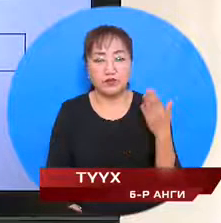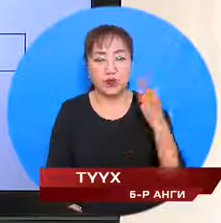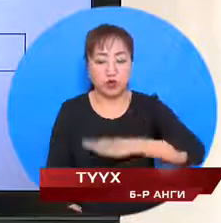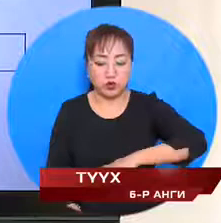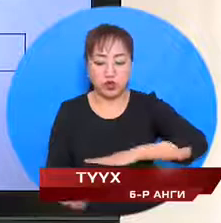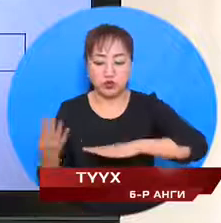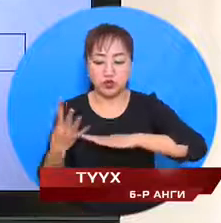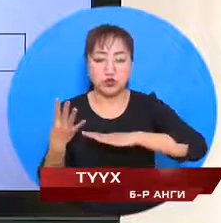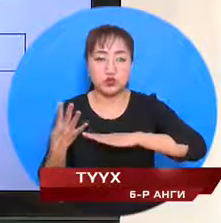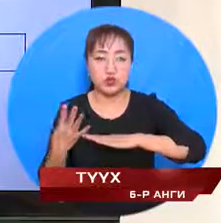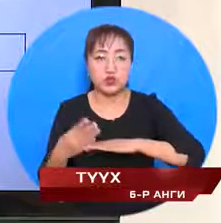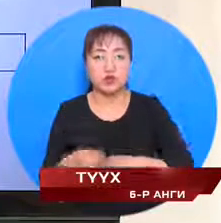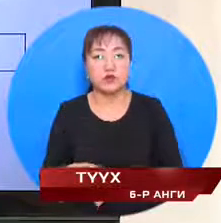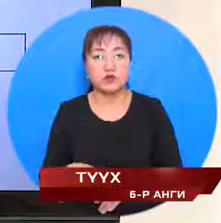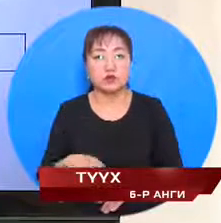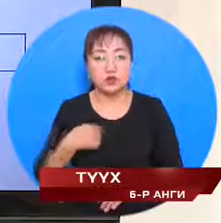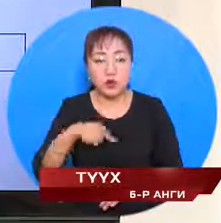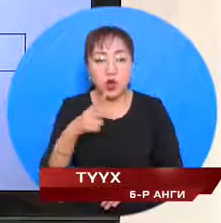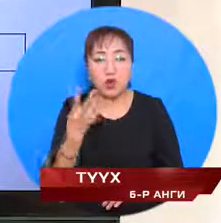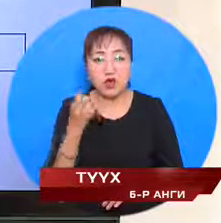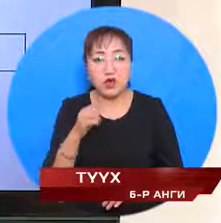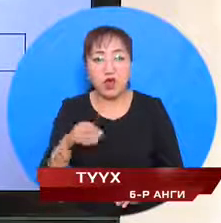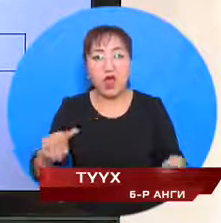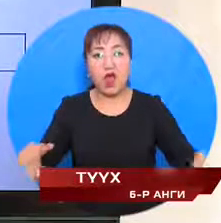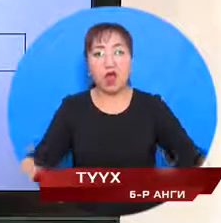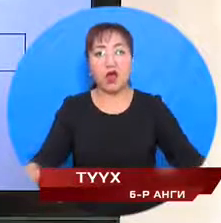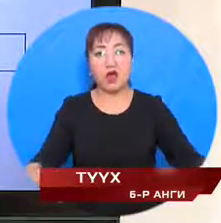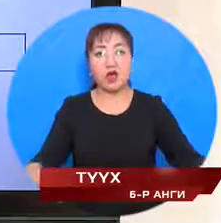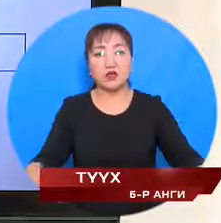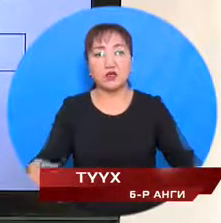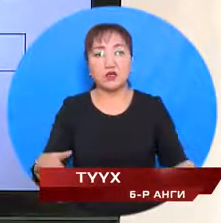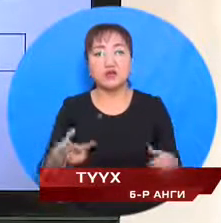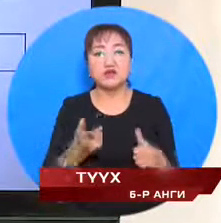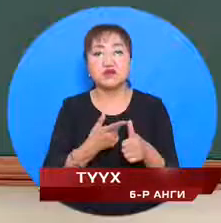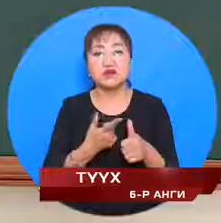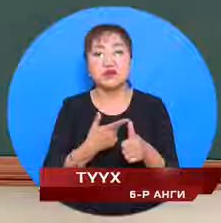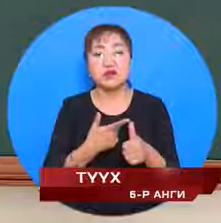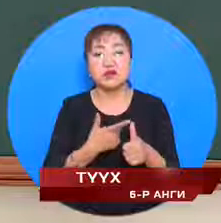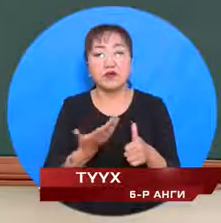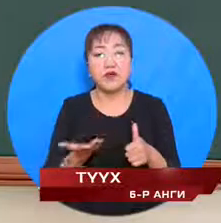асуулт тухайн үеийн хааныг хингэж нэрлэж байсан бай.